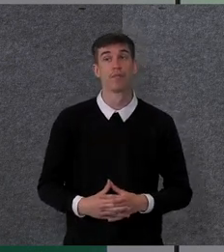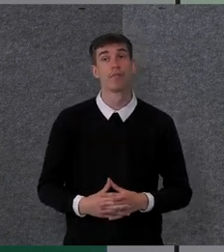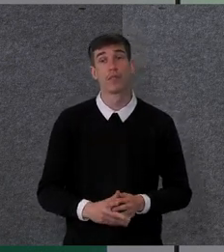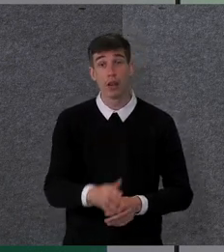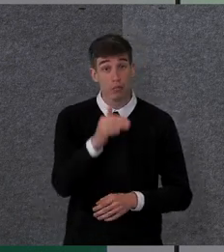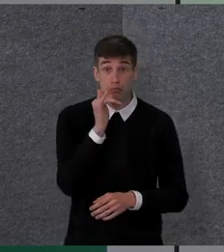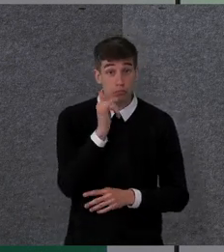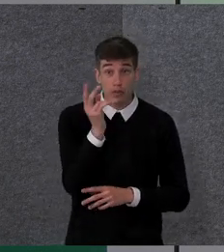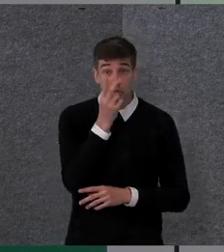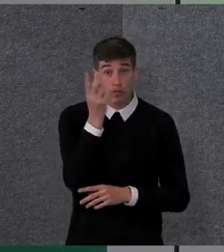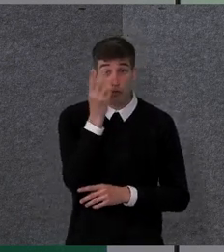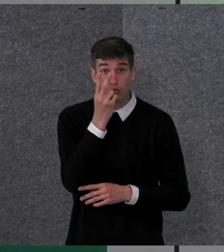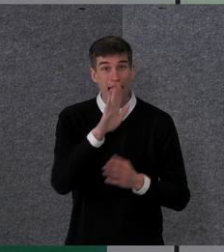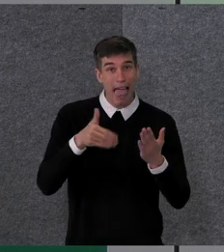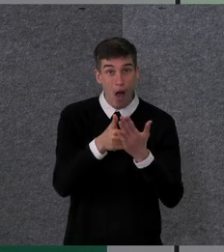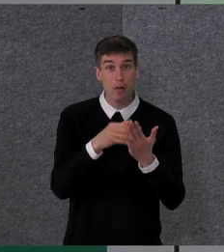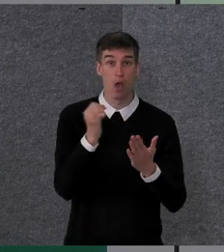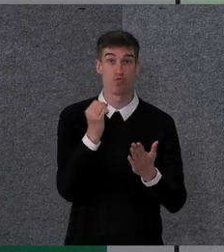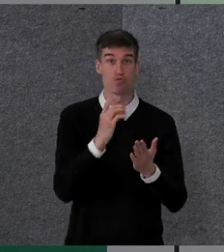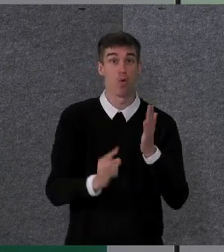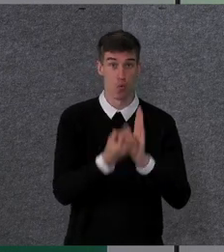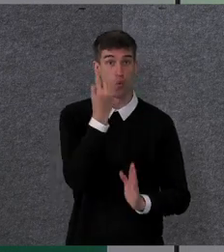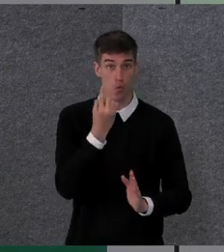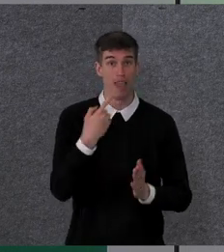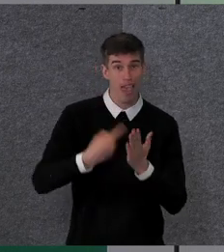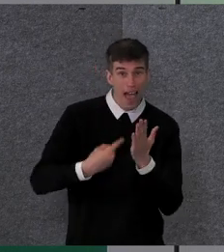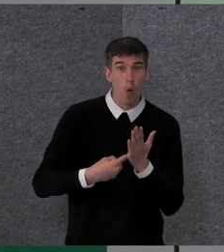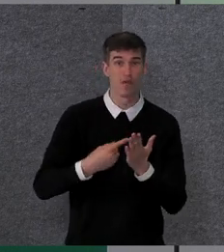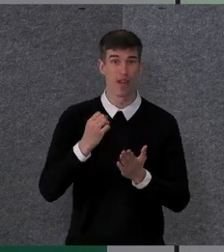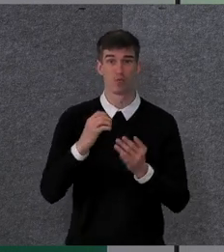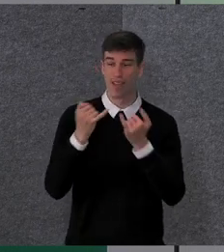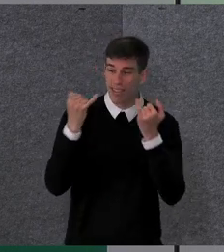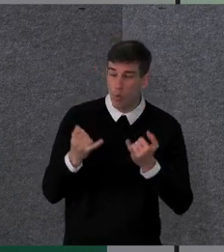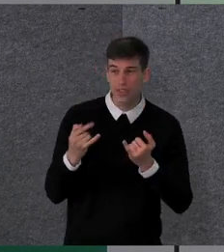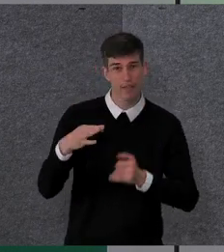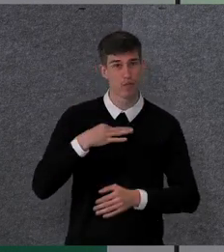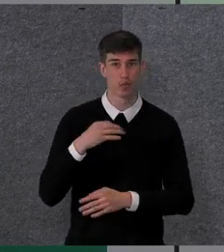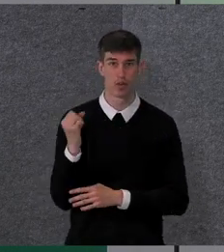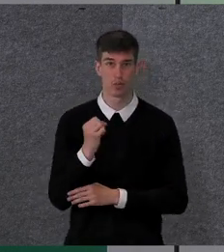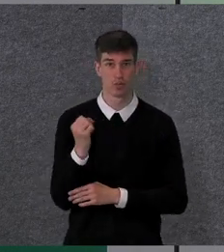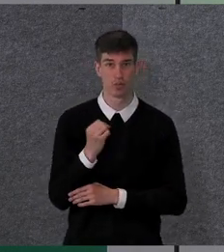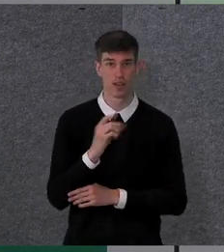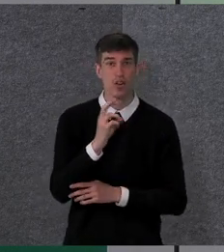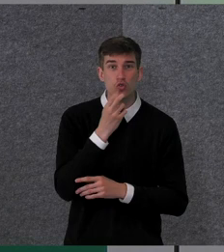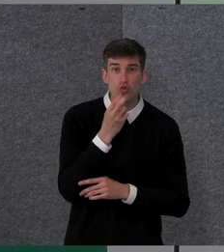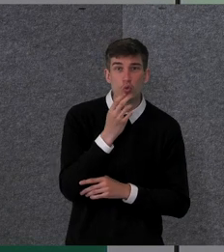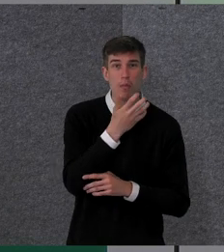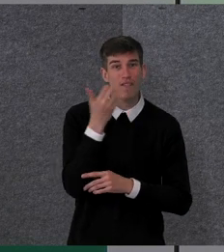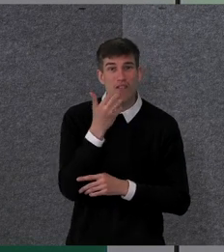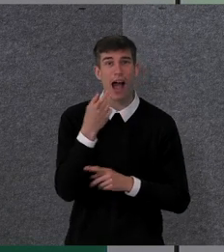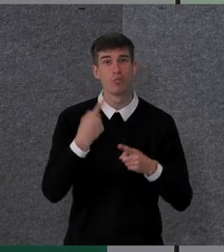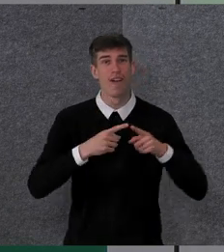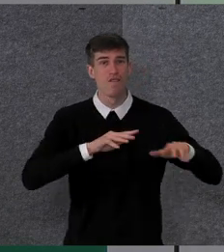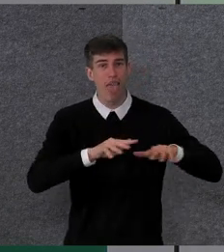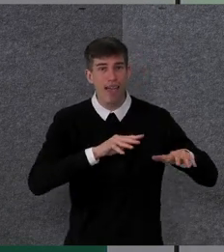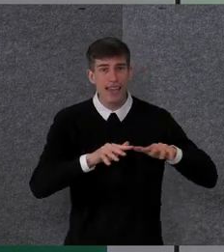groß, gerade für ein Industrieland. Der Ausbau der Erneuerbaren, der Kohleausstieg und die Frage, wie wir Strom, Wärme und Verkehr